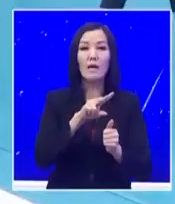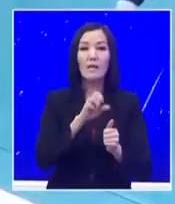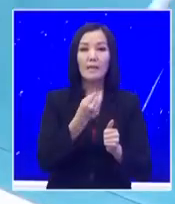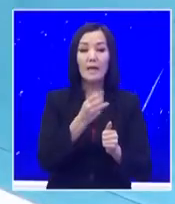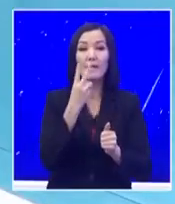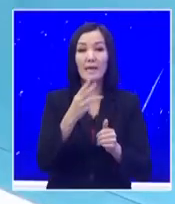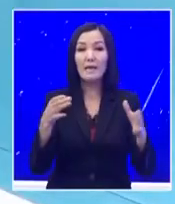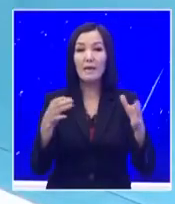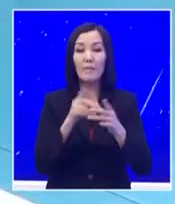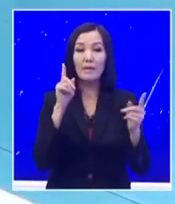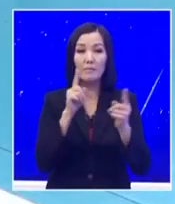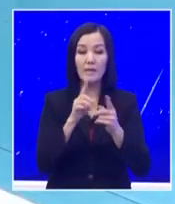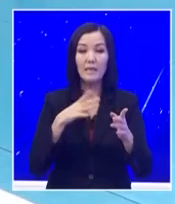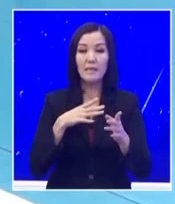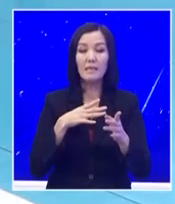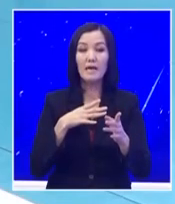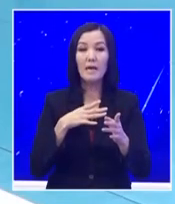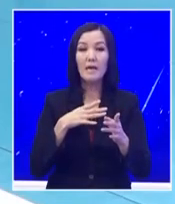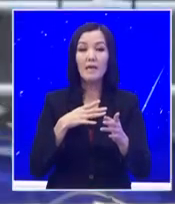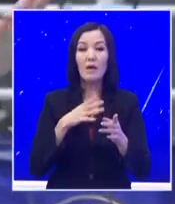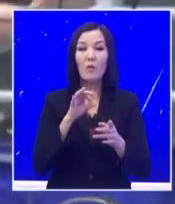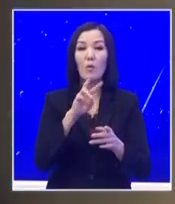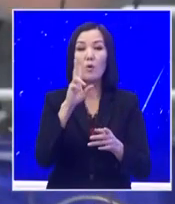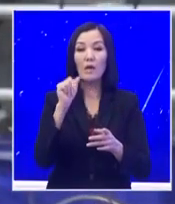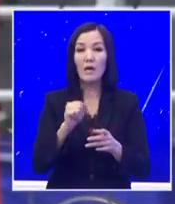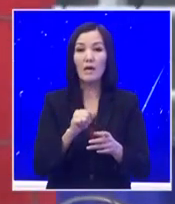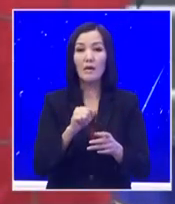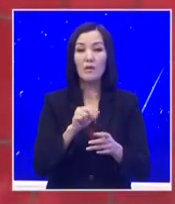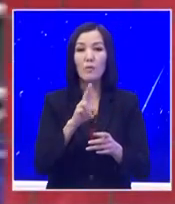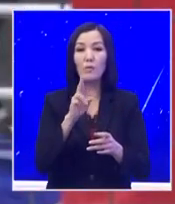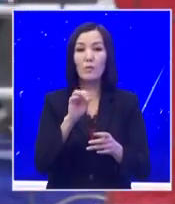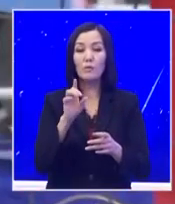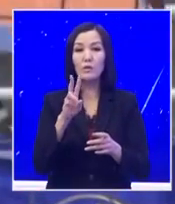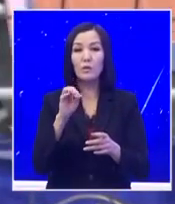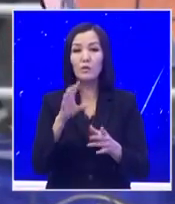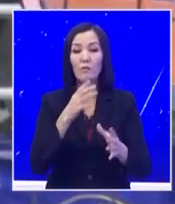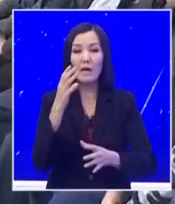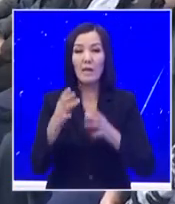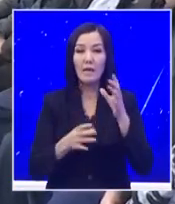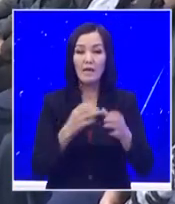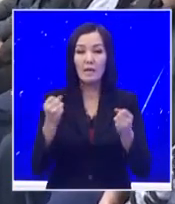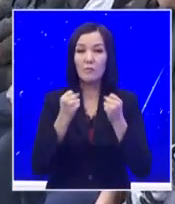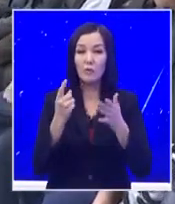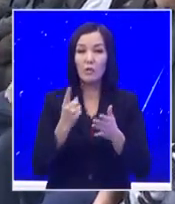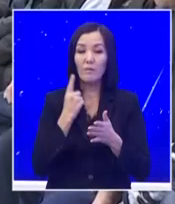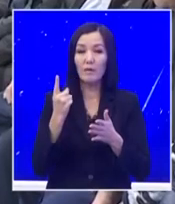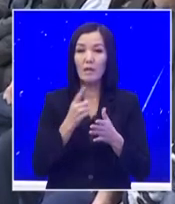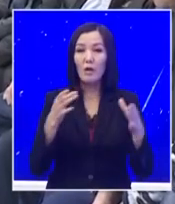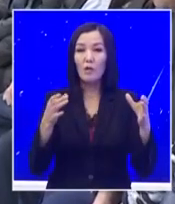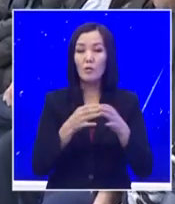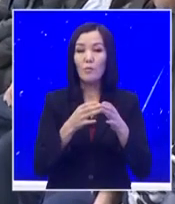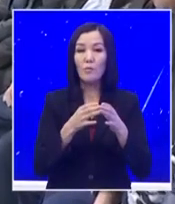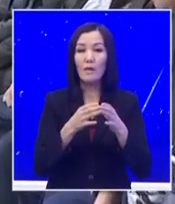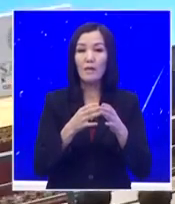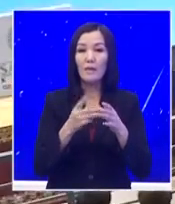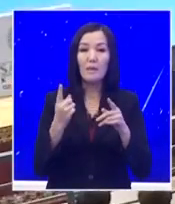Алан қожайындары жанкүйерлері алдында аянып қалған жоқ. Ольга Данченко, Ирина Кузнецова сынды халықаралық дәрежедегі спорт шеберлерінен жасақталған жерлестеріміз